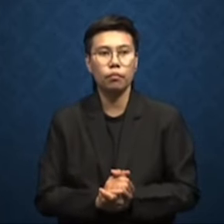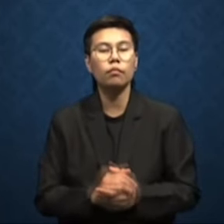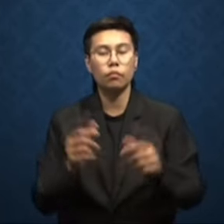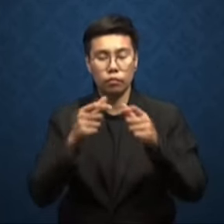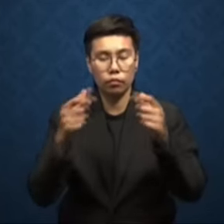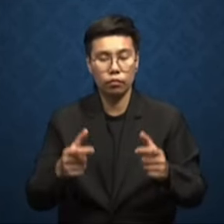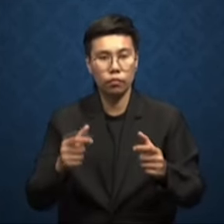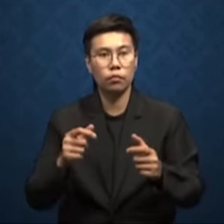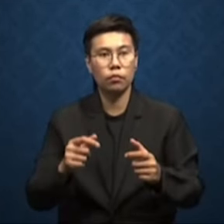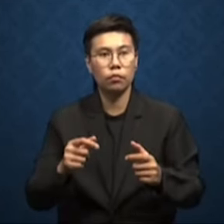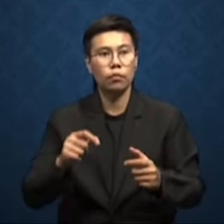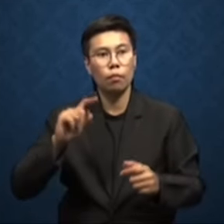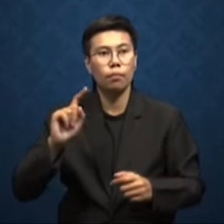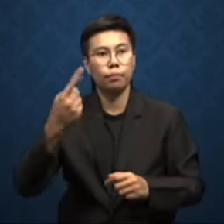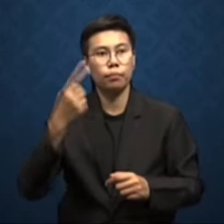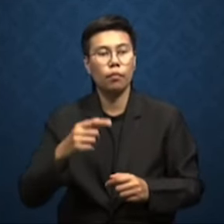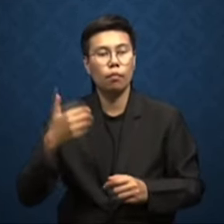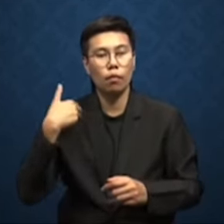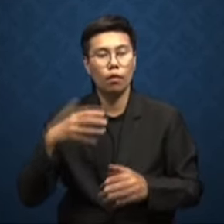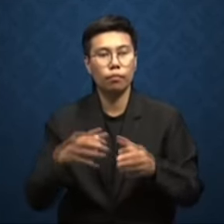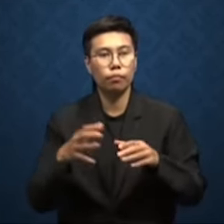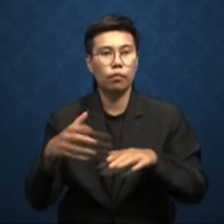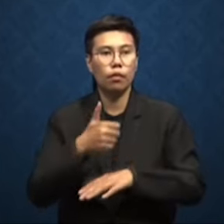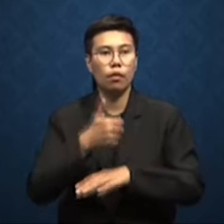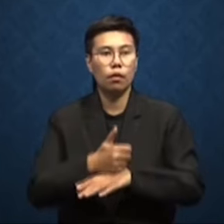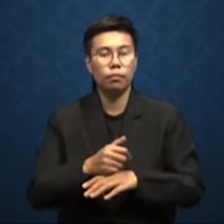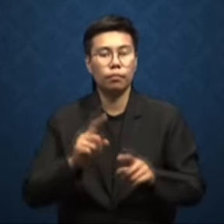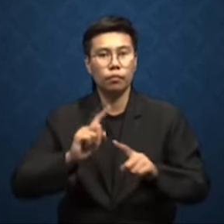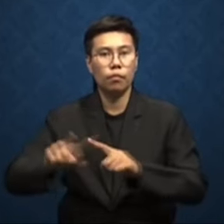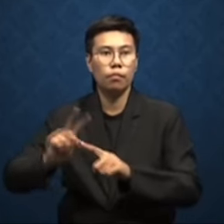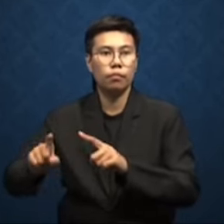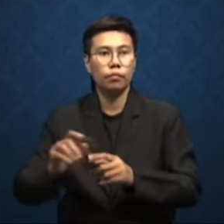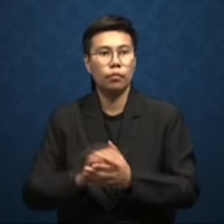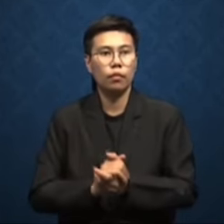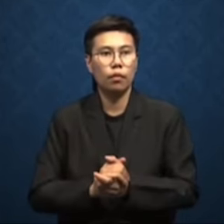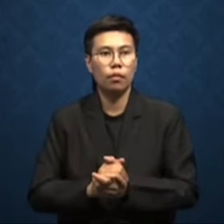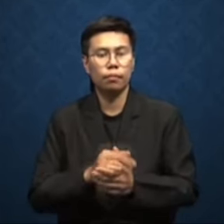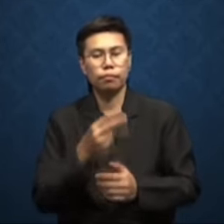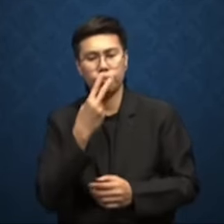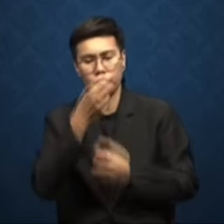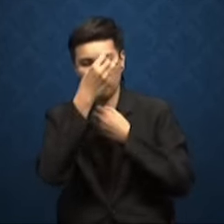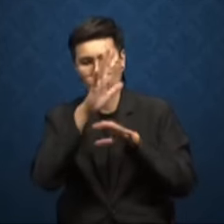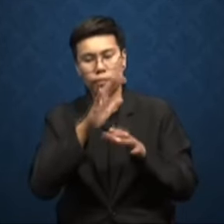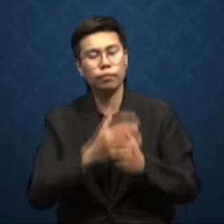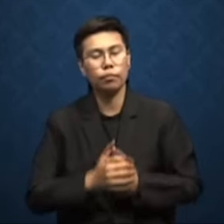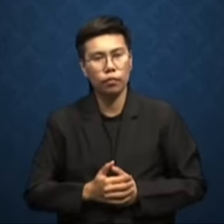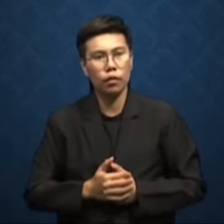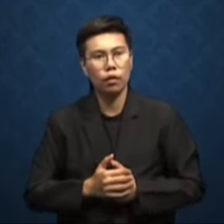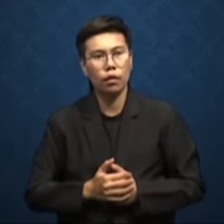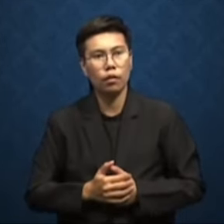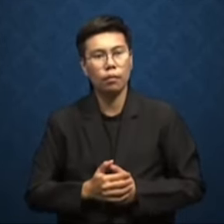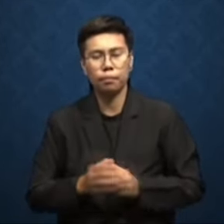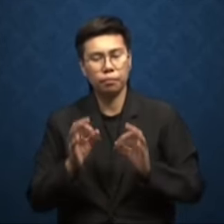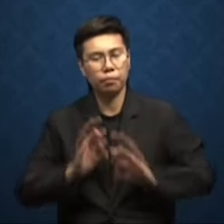สมัยแต่หลายพรรคหลายนักการเมืองหลายคนจำนวนมากไม่ความสำคัญนะจะไปสำคัญอีก